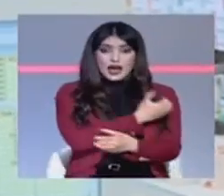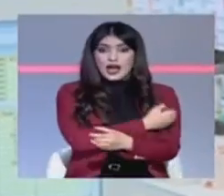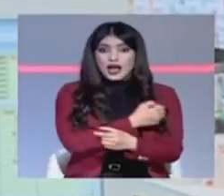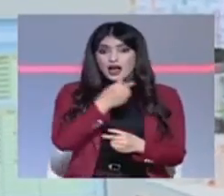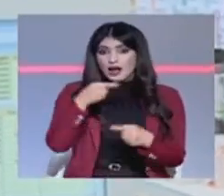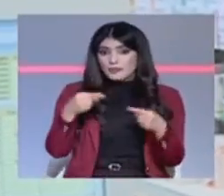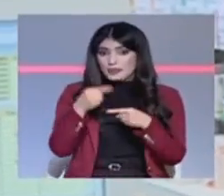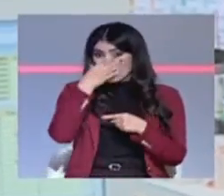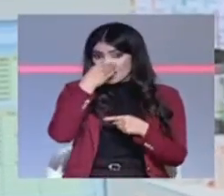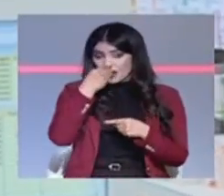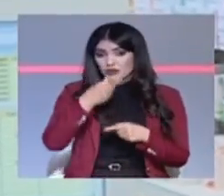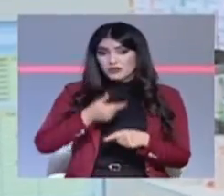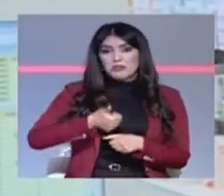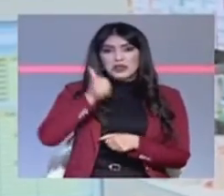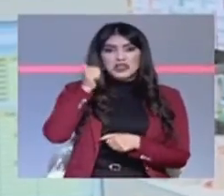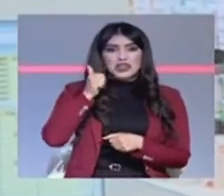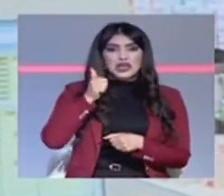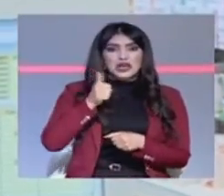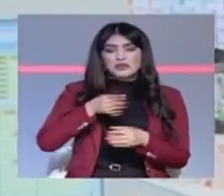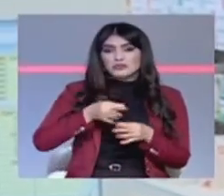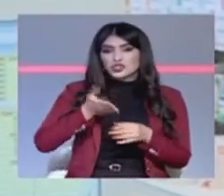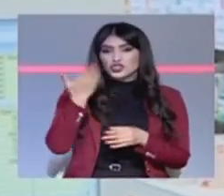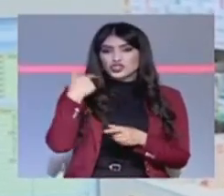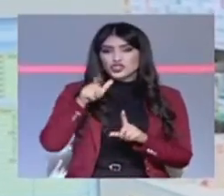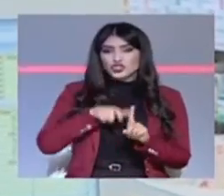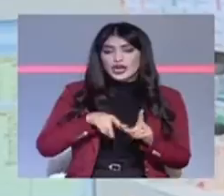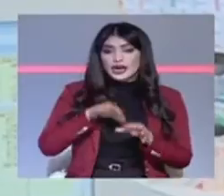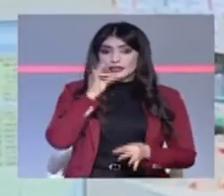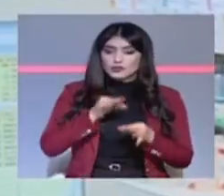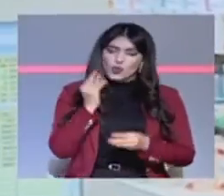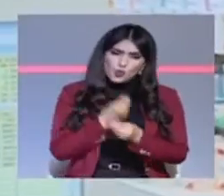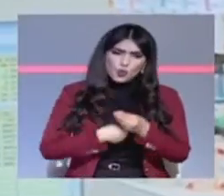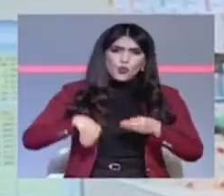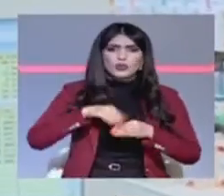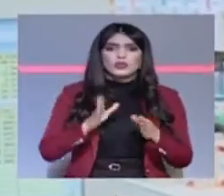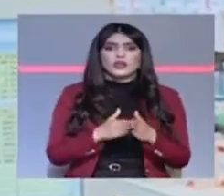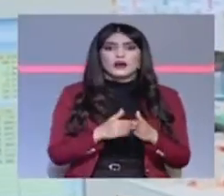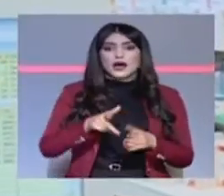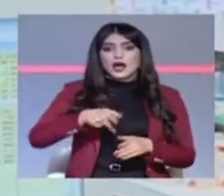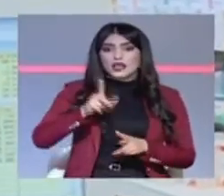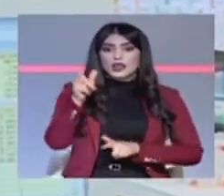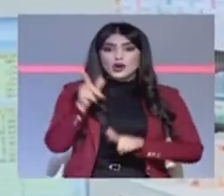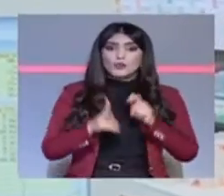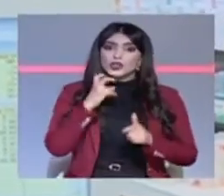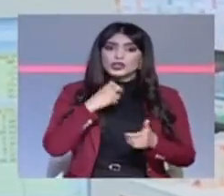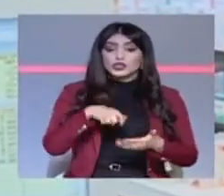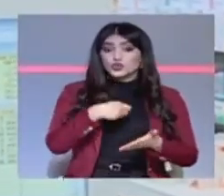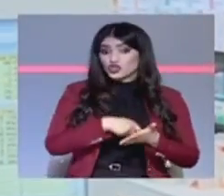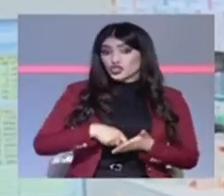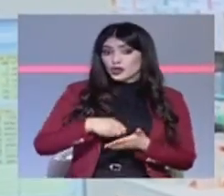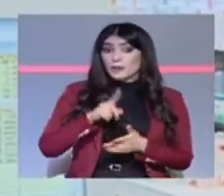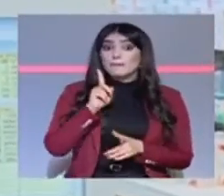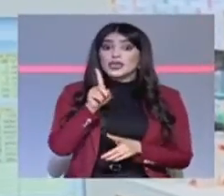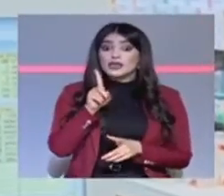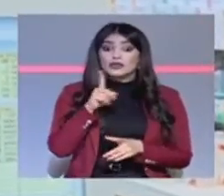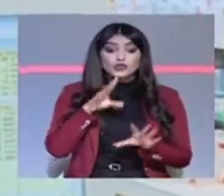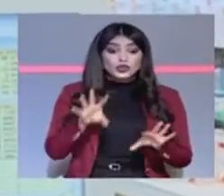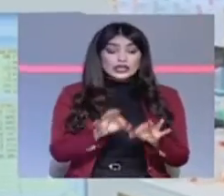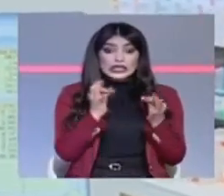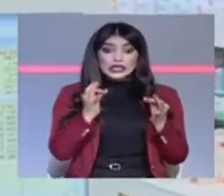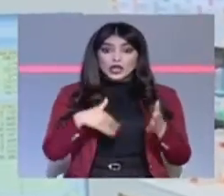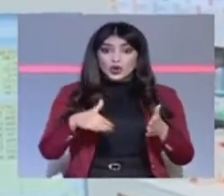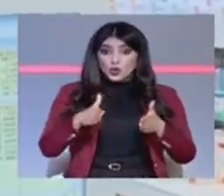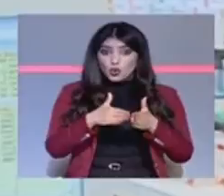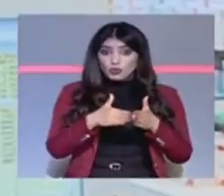الصحه منذ شهر سبتمبر هي الطلب برشه مع المواطنين لكن اه بعد اكتشفنا الى طلب